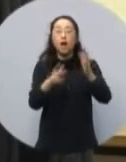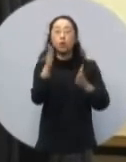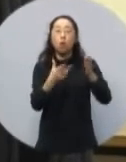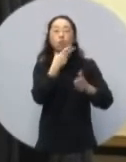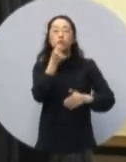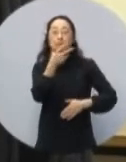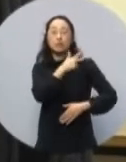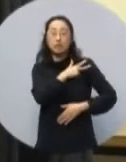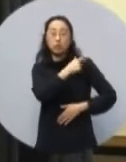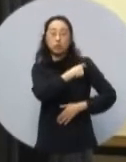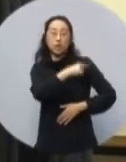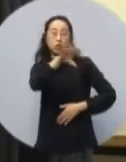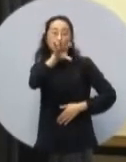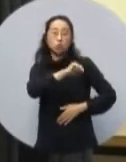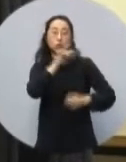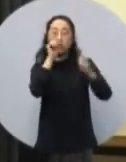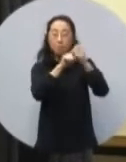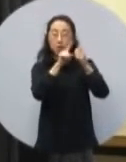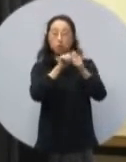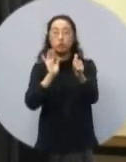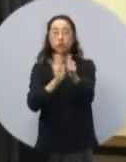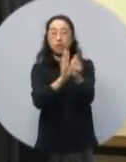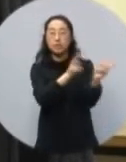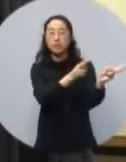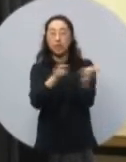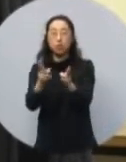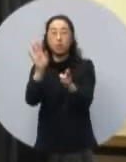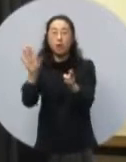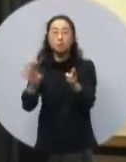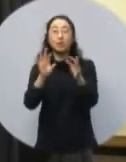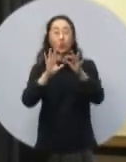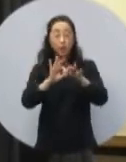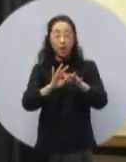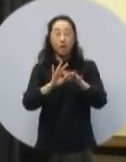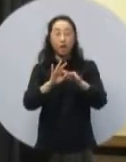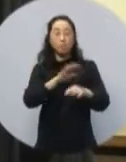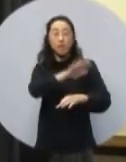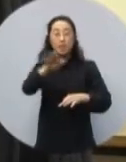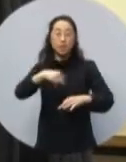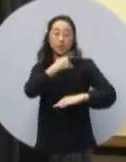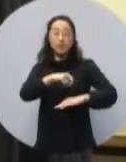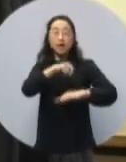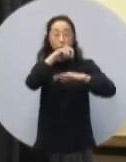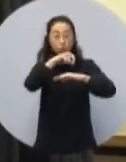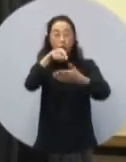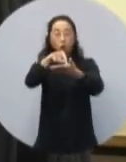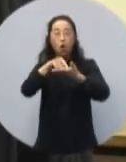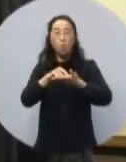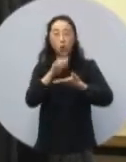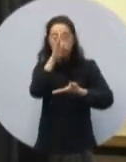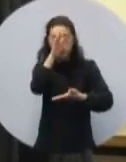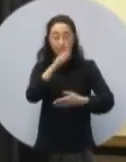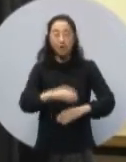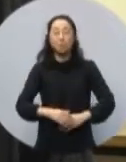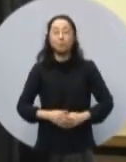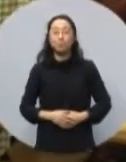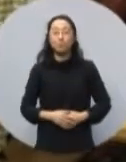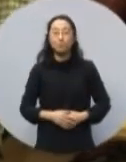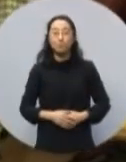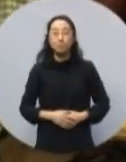の資格を取得するための支援制度がありますので、皆さん気軽にご応募ください。